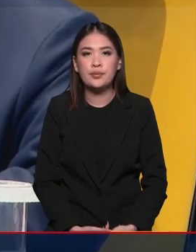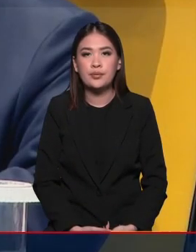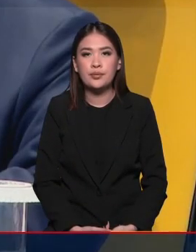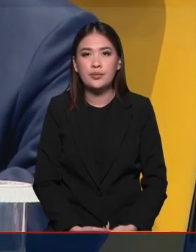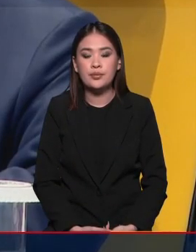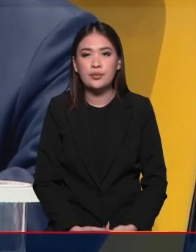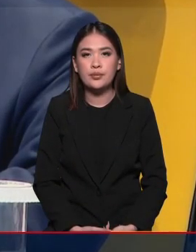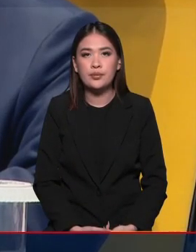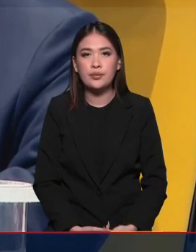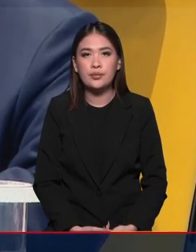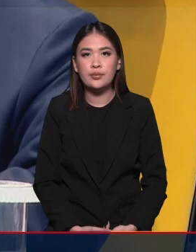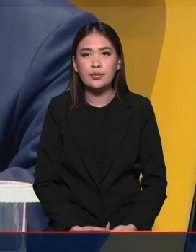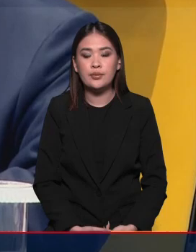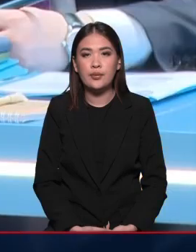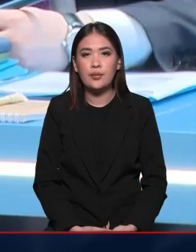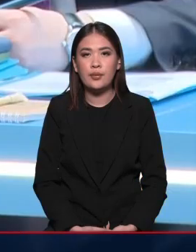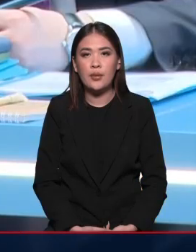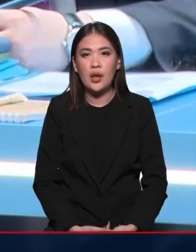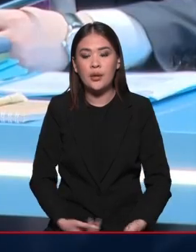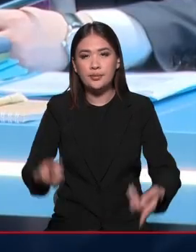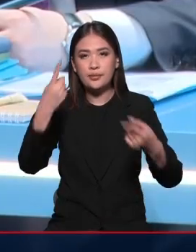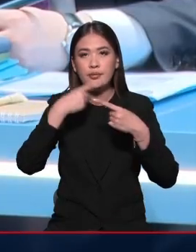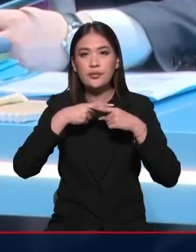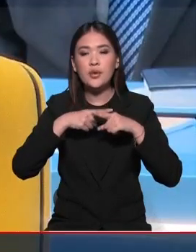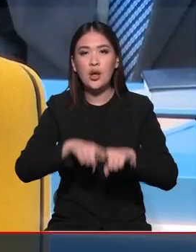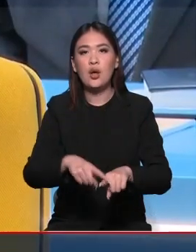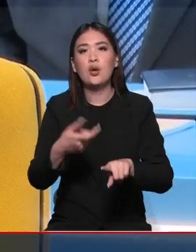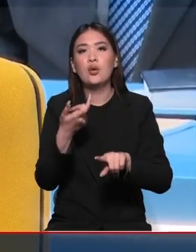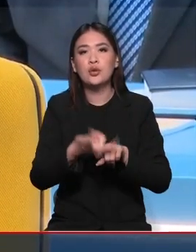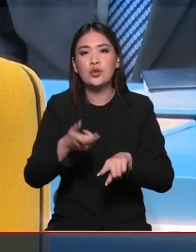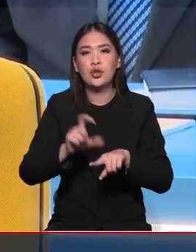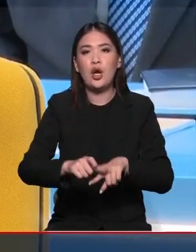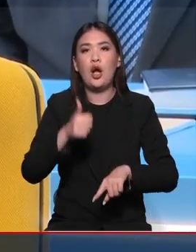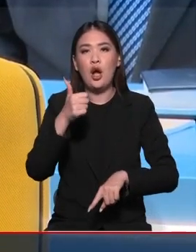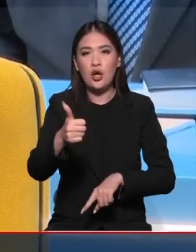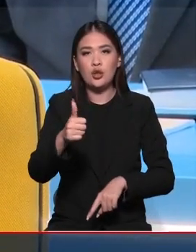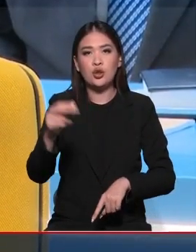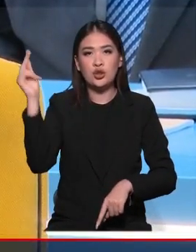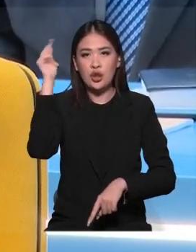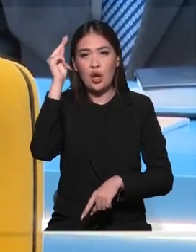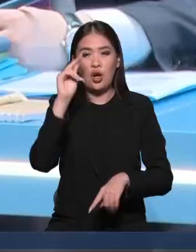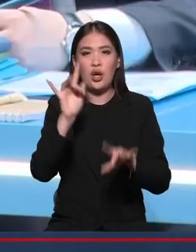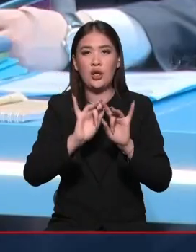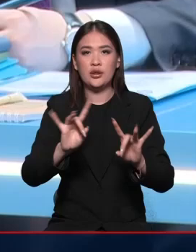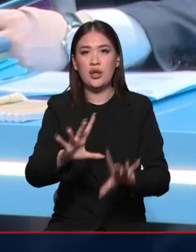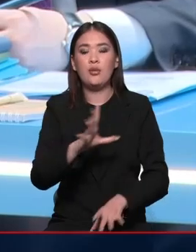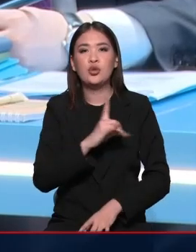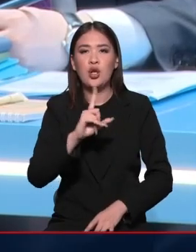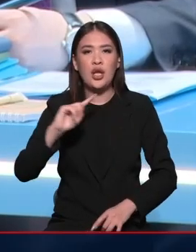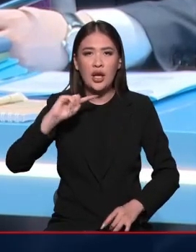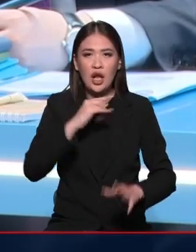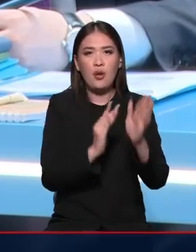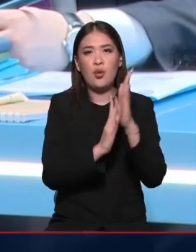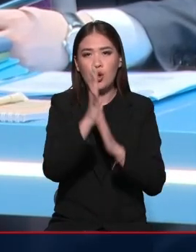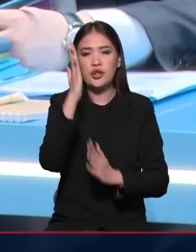планов Мы абстрактно очень хорошо научились говорить что Да в целом у нас экономический рост